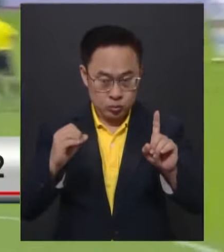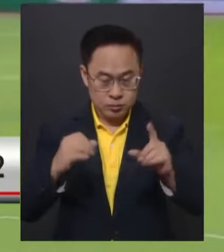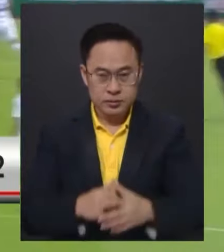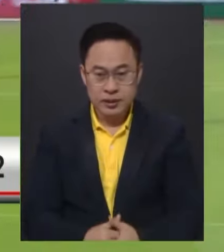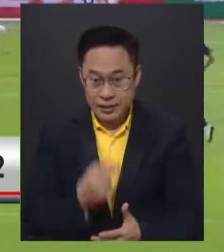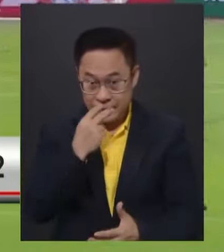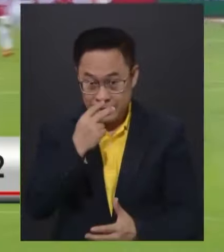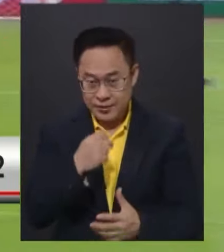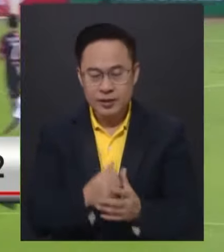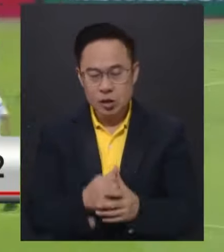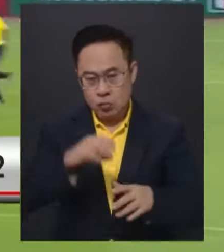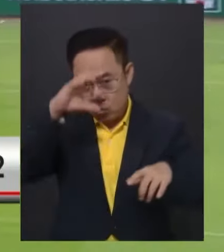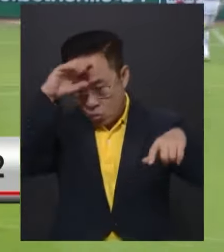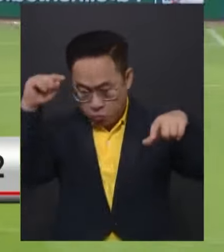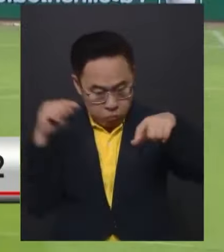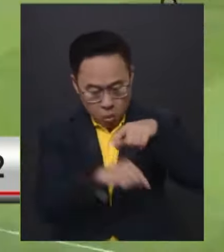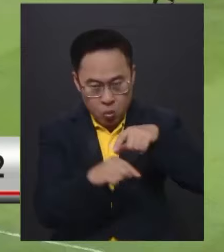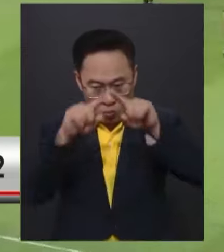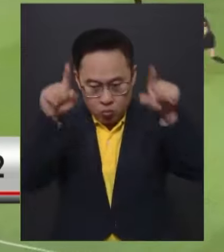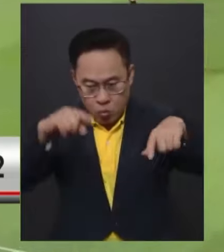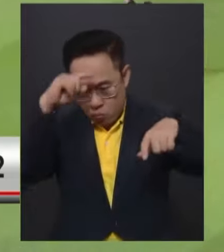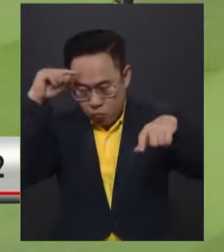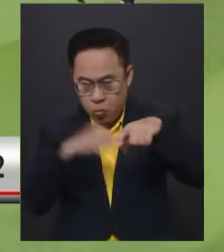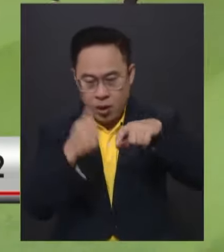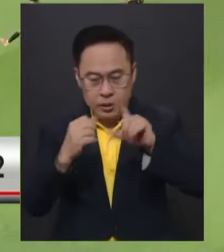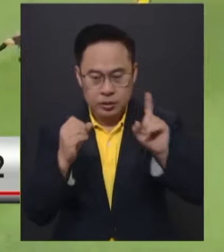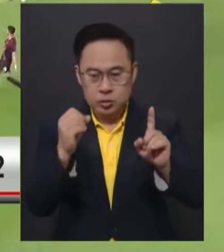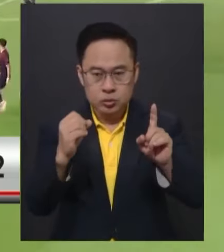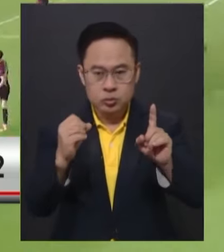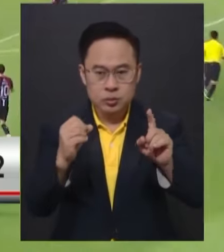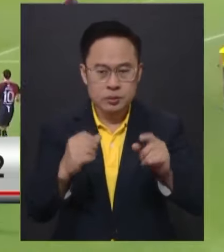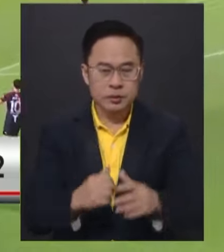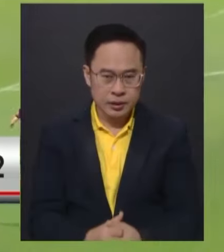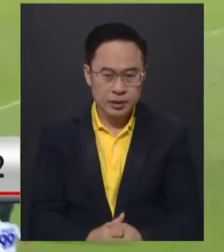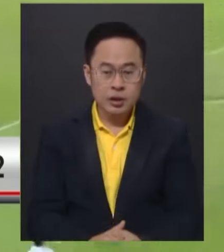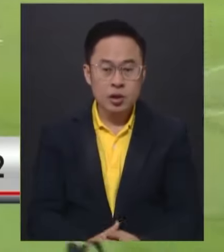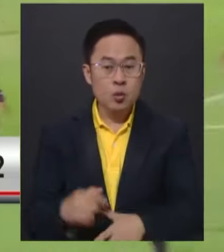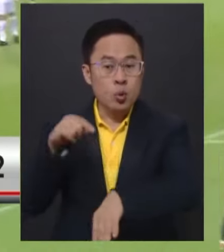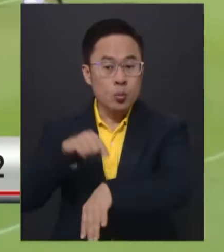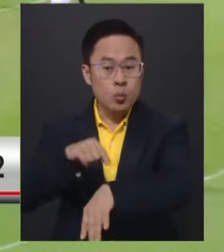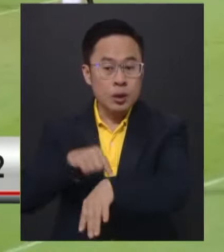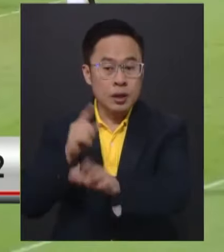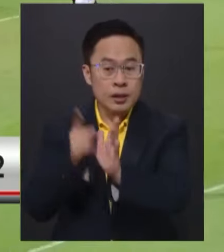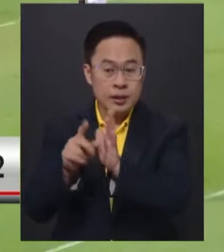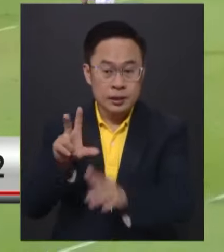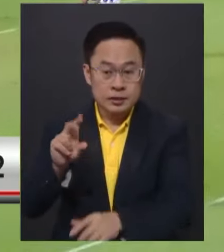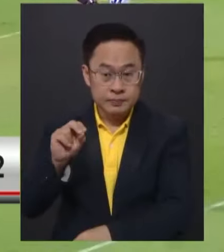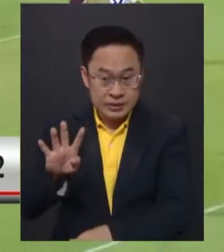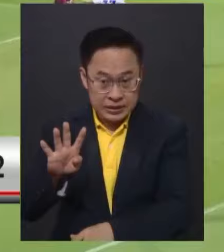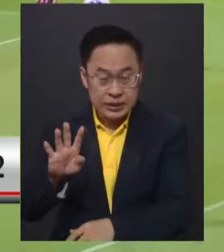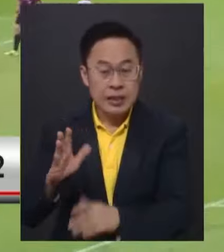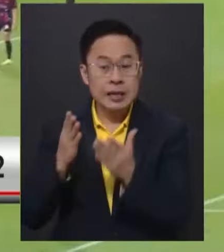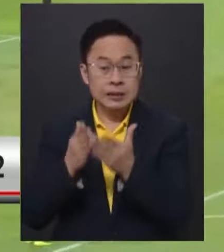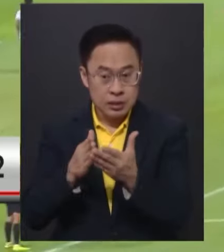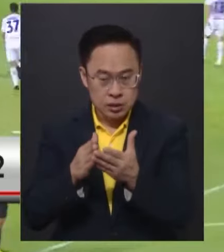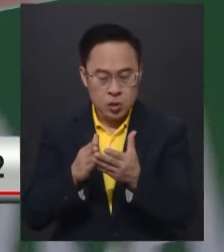นี่ยครับจังหวะเปิดของบาเซลจาราดี้นะครับแล้วก็เอ็ดมงเข้าไปจากนั้นเนี่ยนาที34การท่าเรือมา